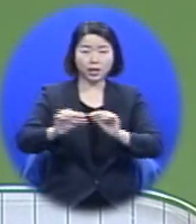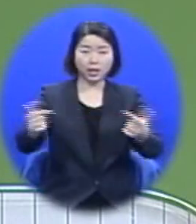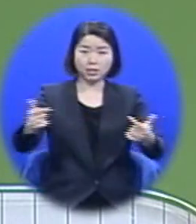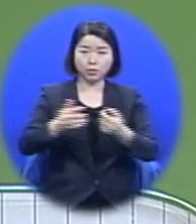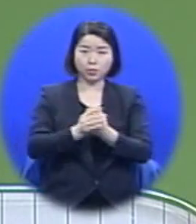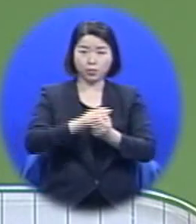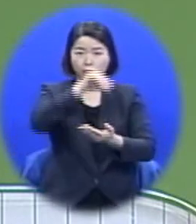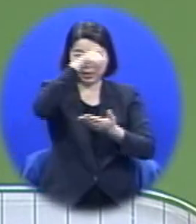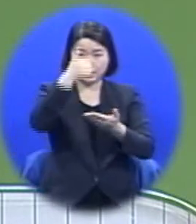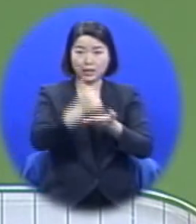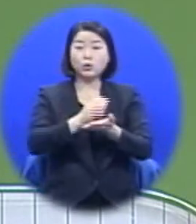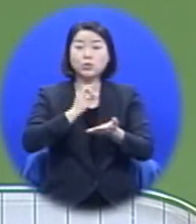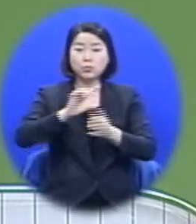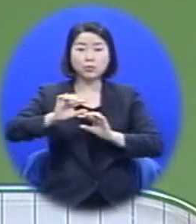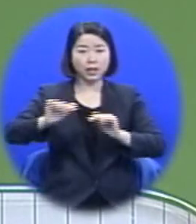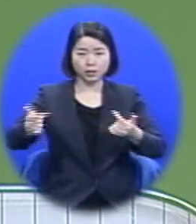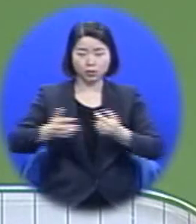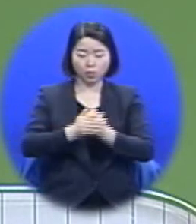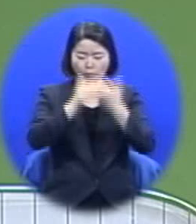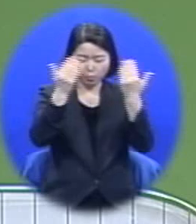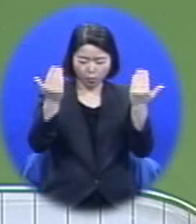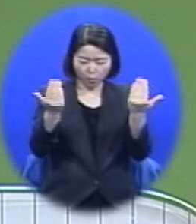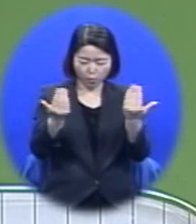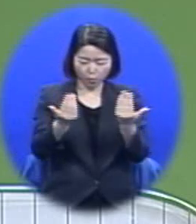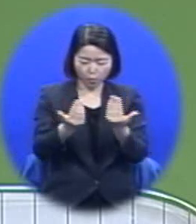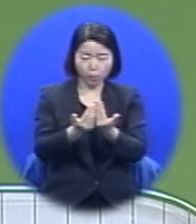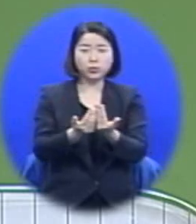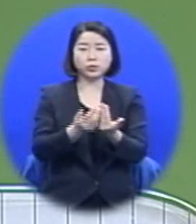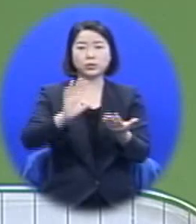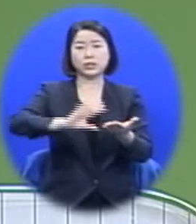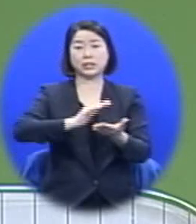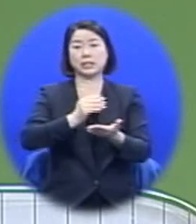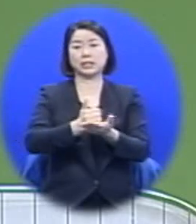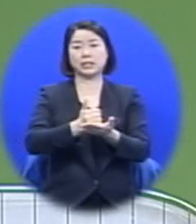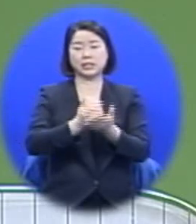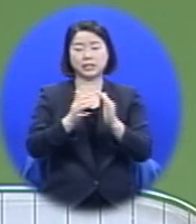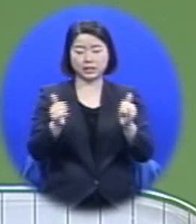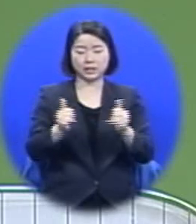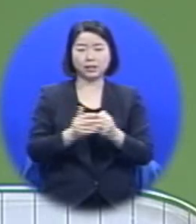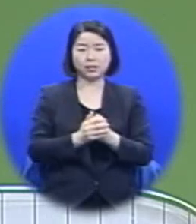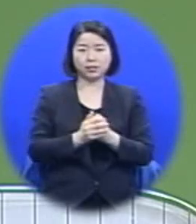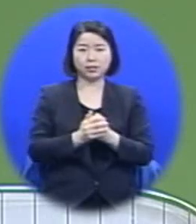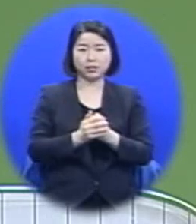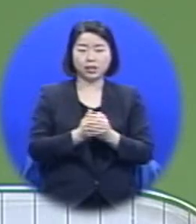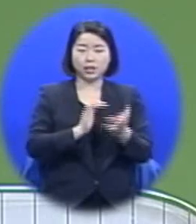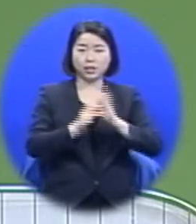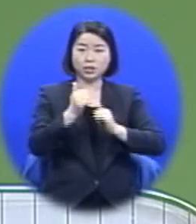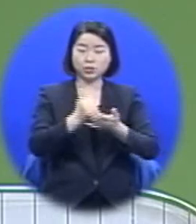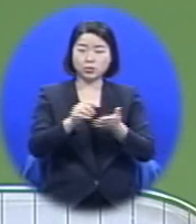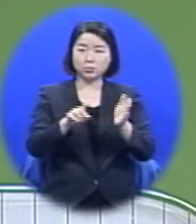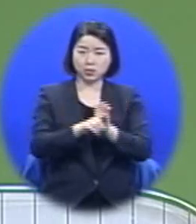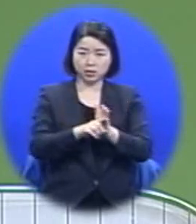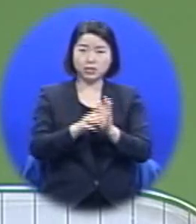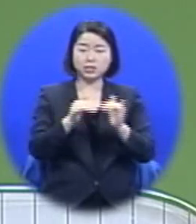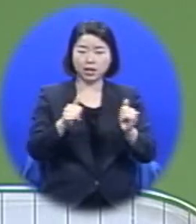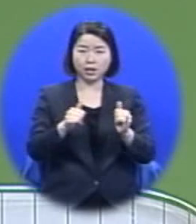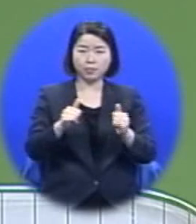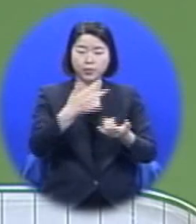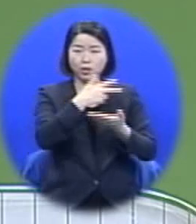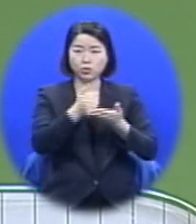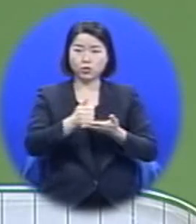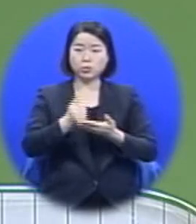장로님 만 아니고 모든 그리스도인에게 예수 믿는 모든 그리스도인 주님의 빛난 얼굴을